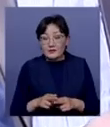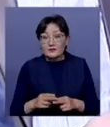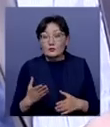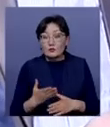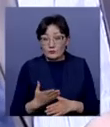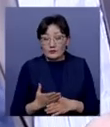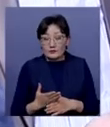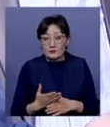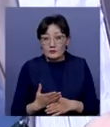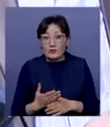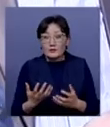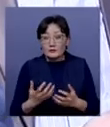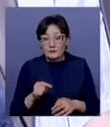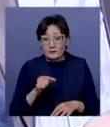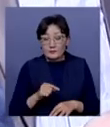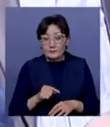деп